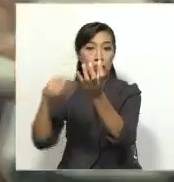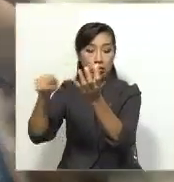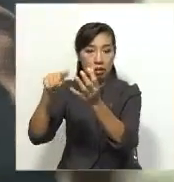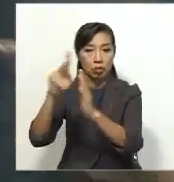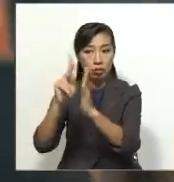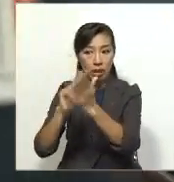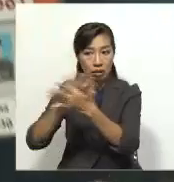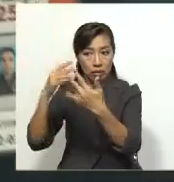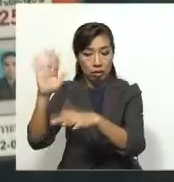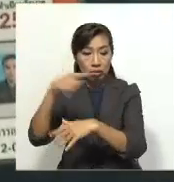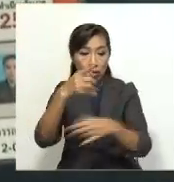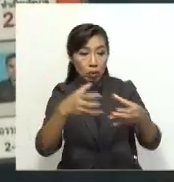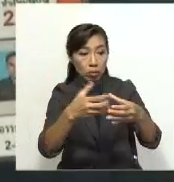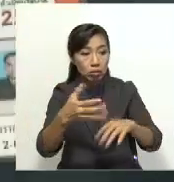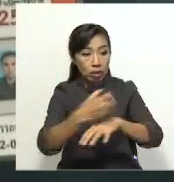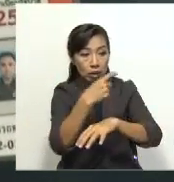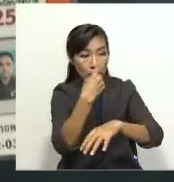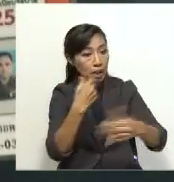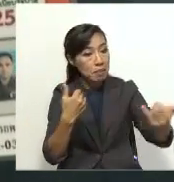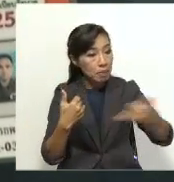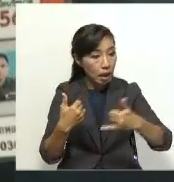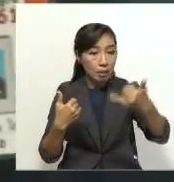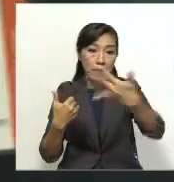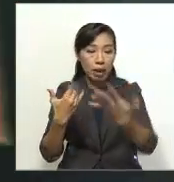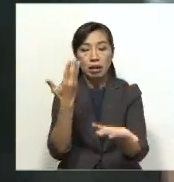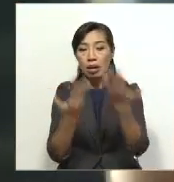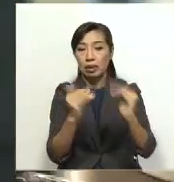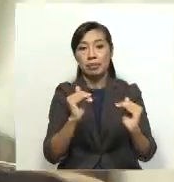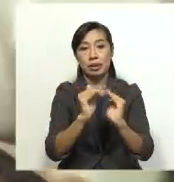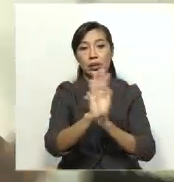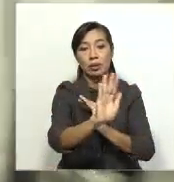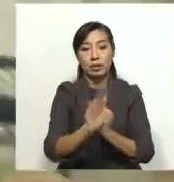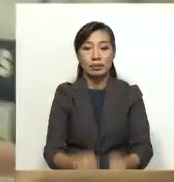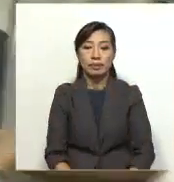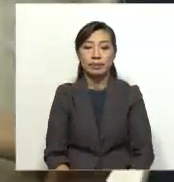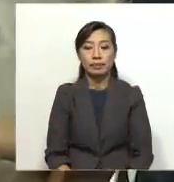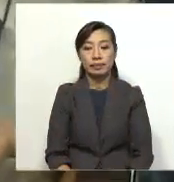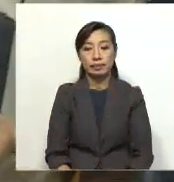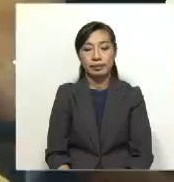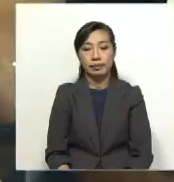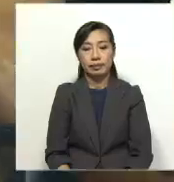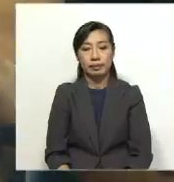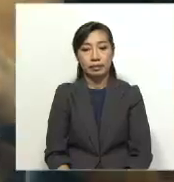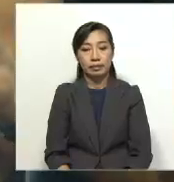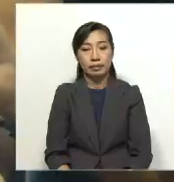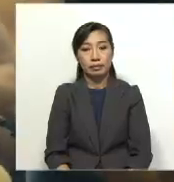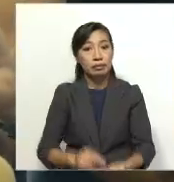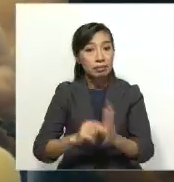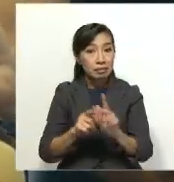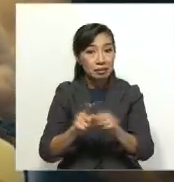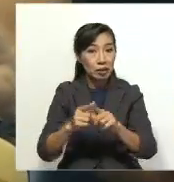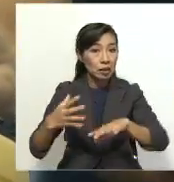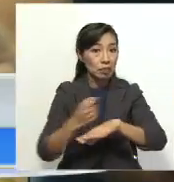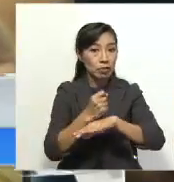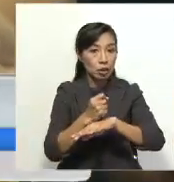บ้างหรือไม่มาเนี่ยก็ถือว่าเป็นสิทธิของแต่ละพรรคไปฟังเสียงท่านรองประวิตรค่ะ ไม่ปลดทั้งหมดอ่ะ